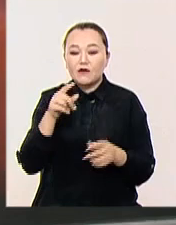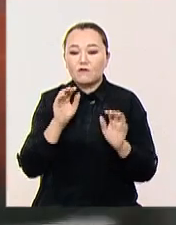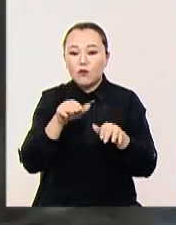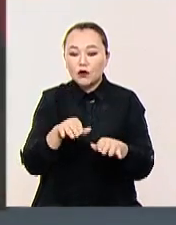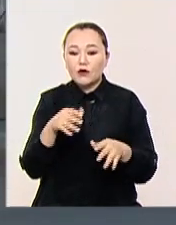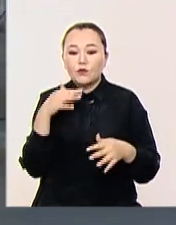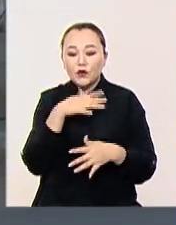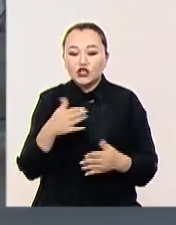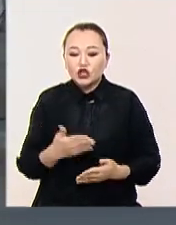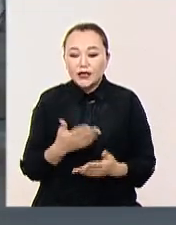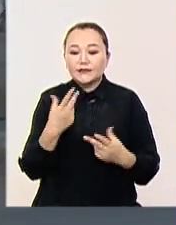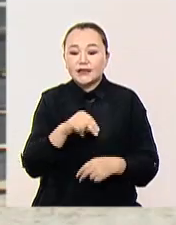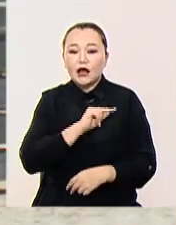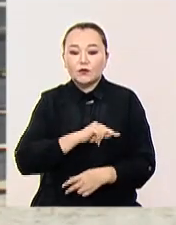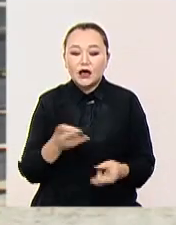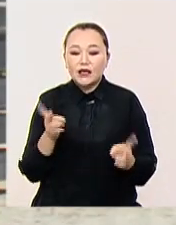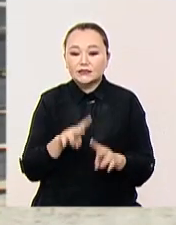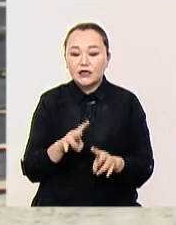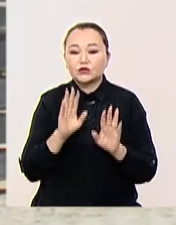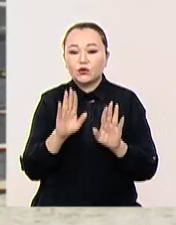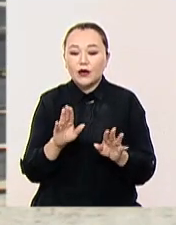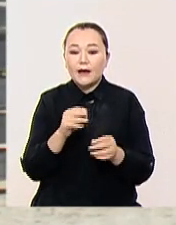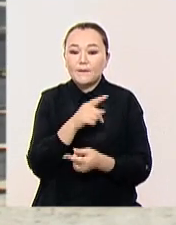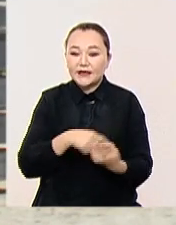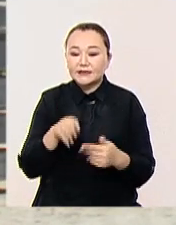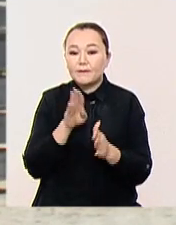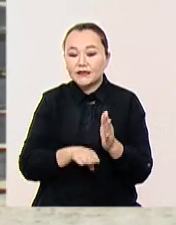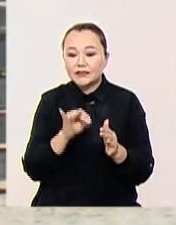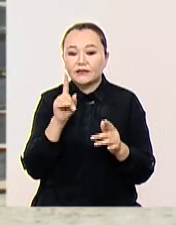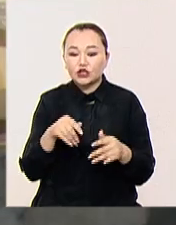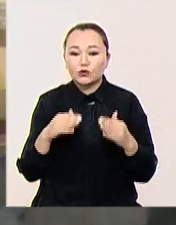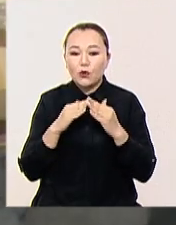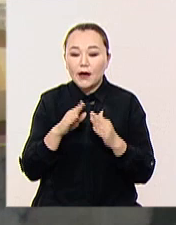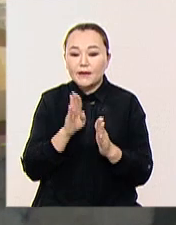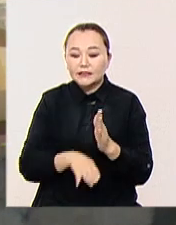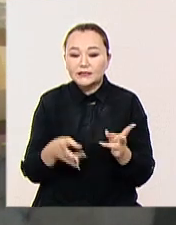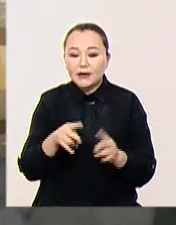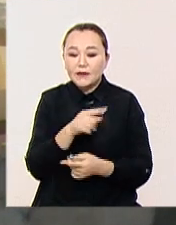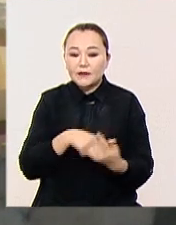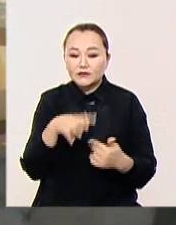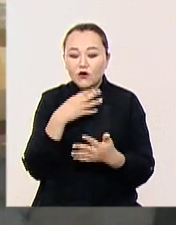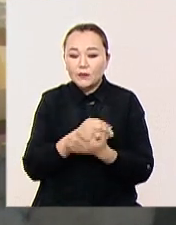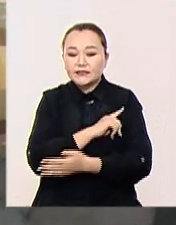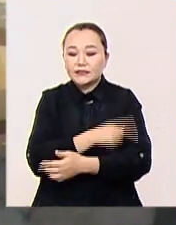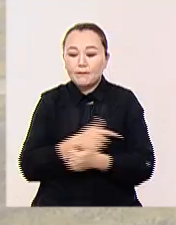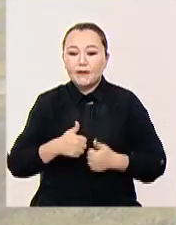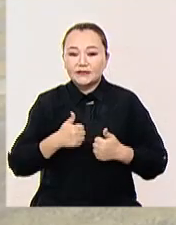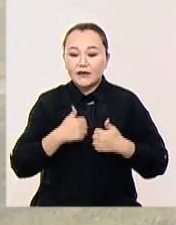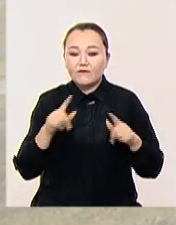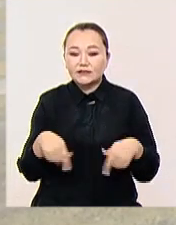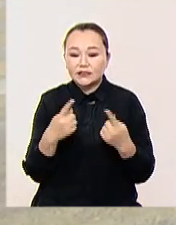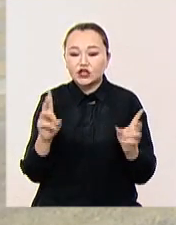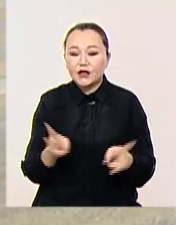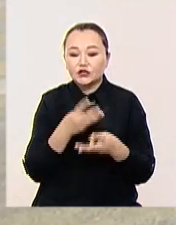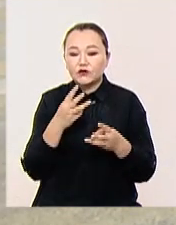жили там, где работали, поэтому остались не только без бизнеса, но и без крова. Предприниматели своими силами пытаются восстановить